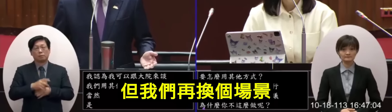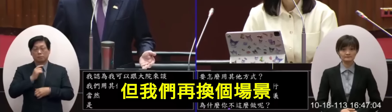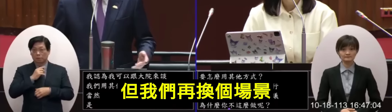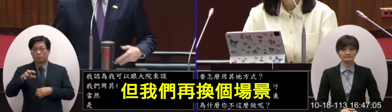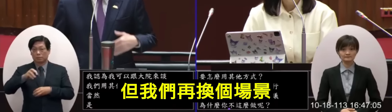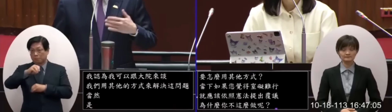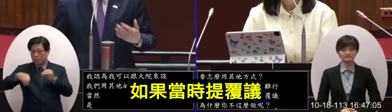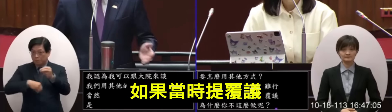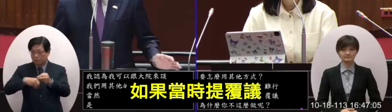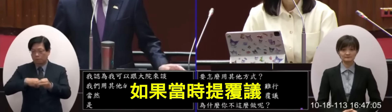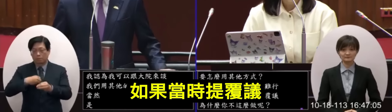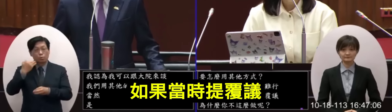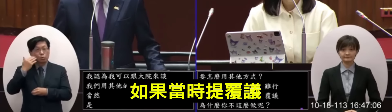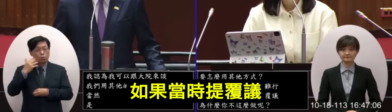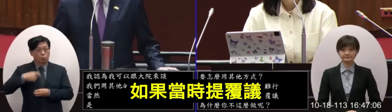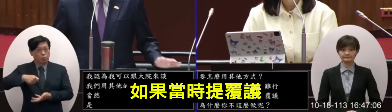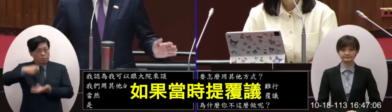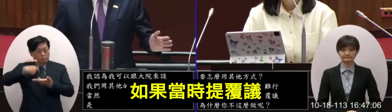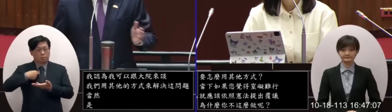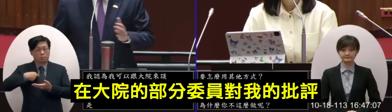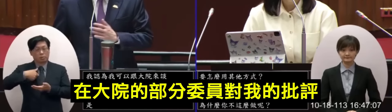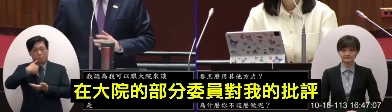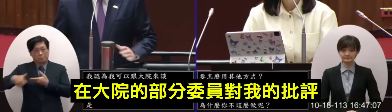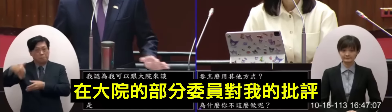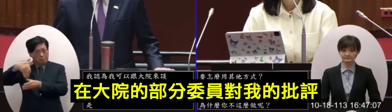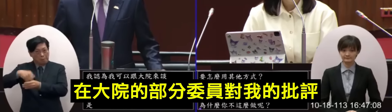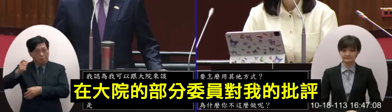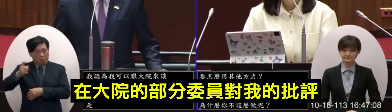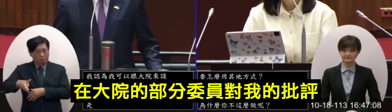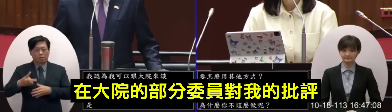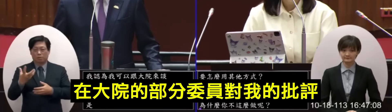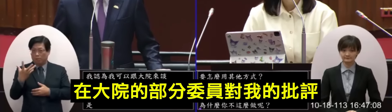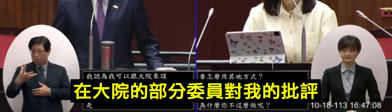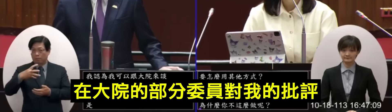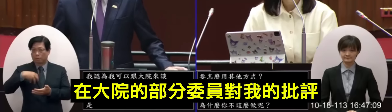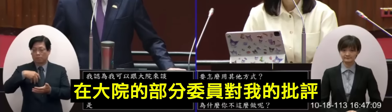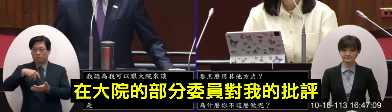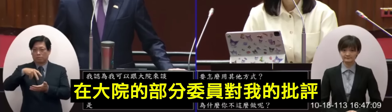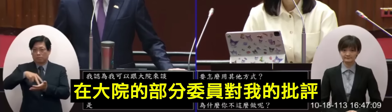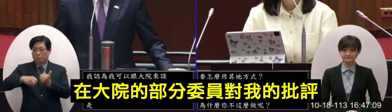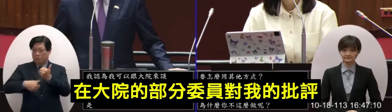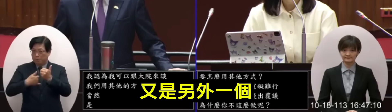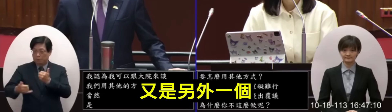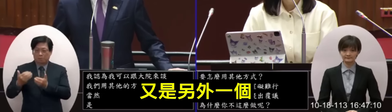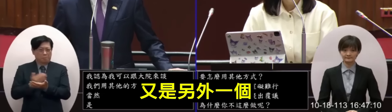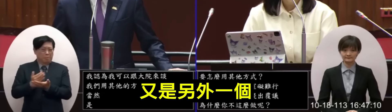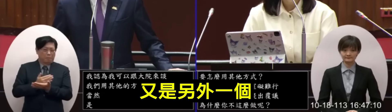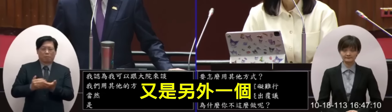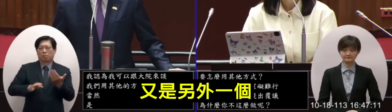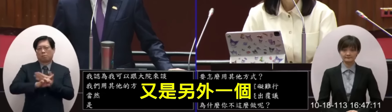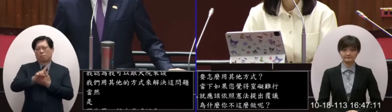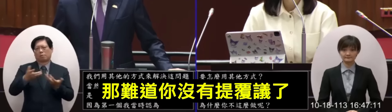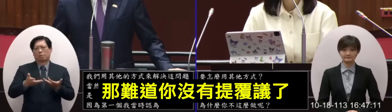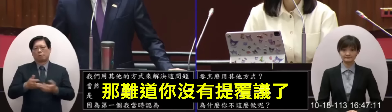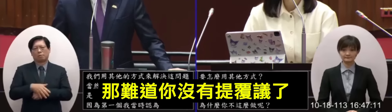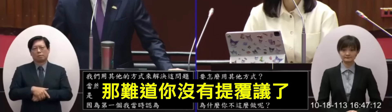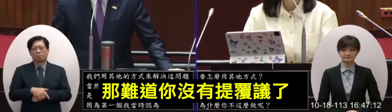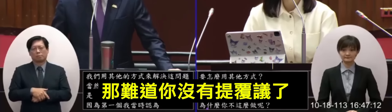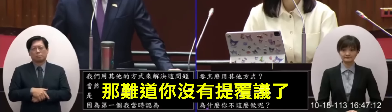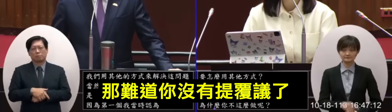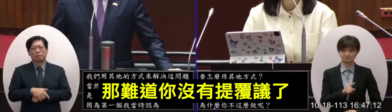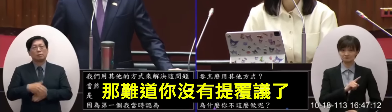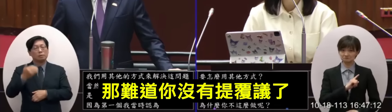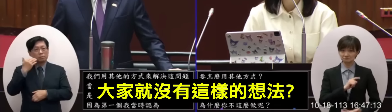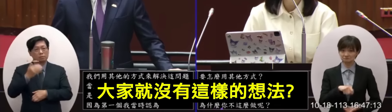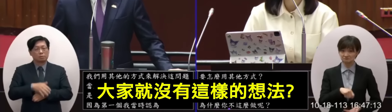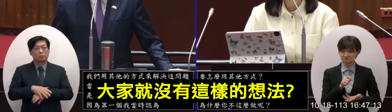换个场景，如果我当时提复议，在大院的部分委员对我的批评又是另外一个。 那难道你没有